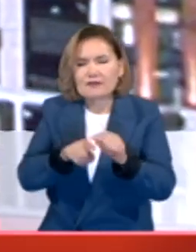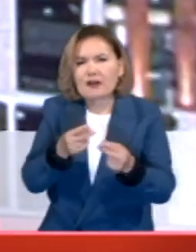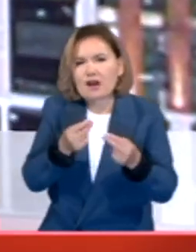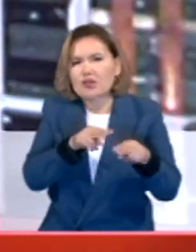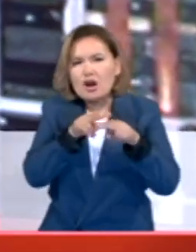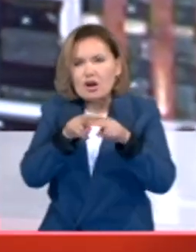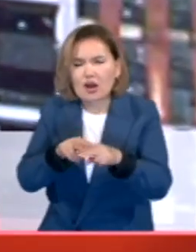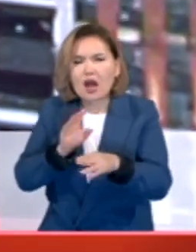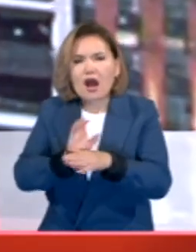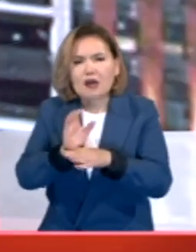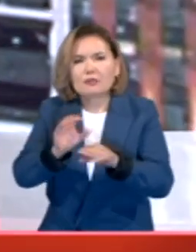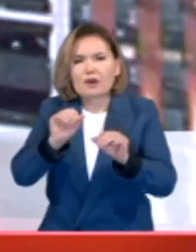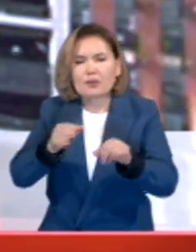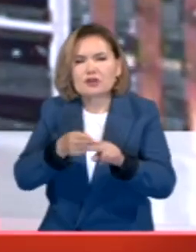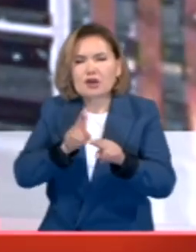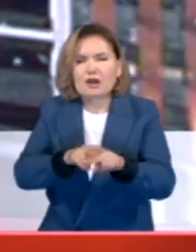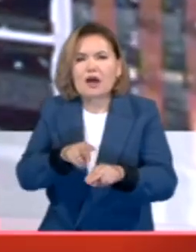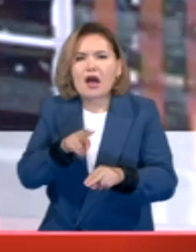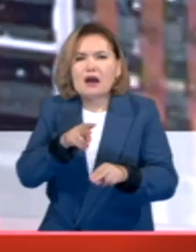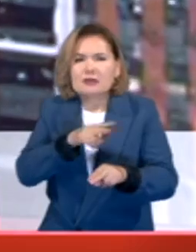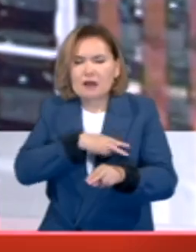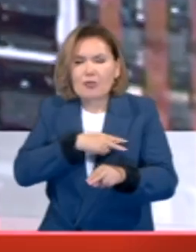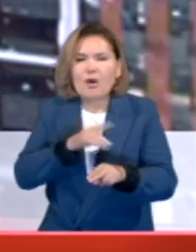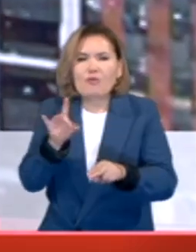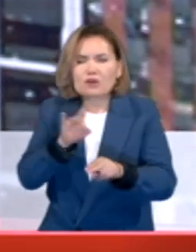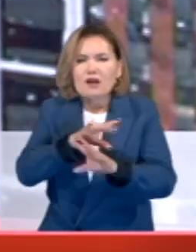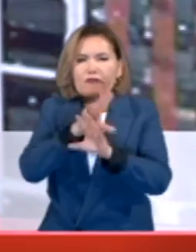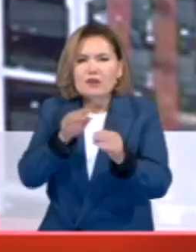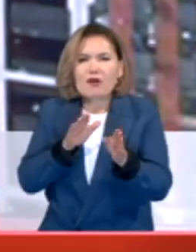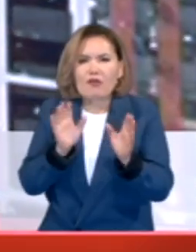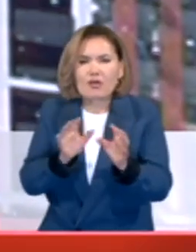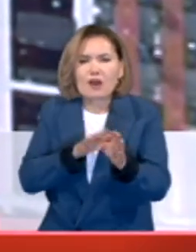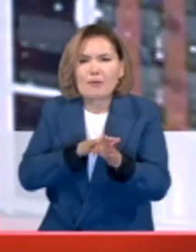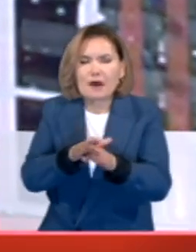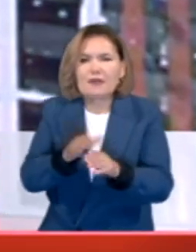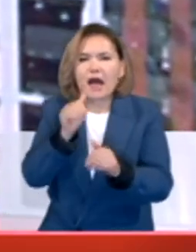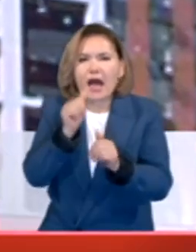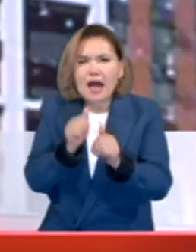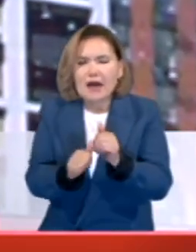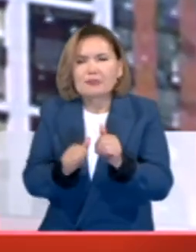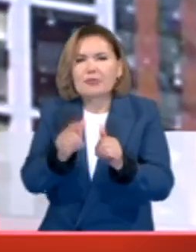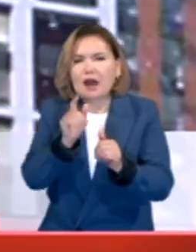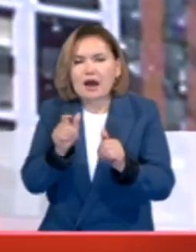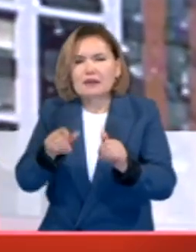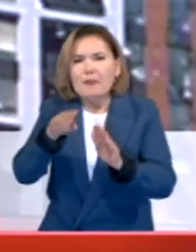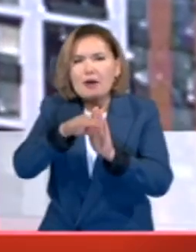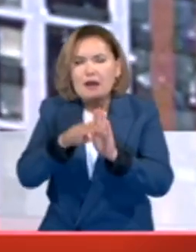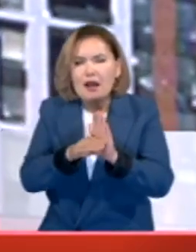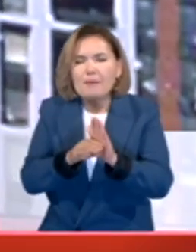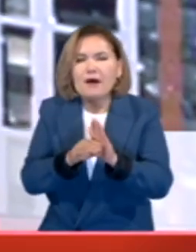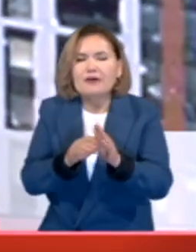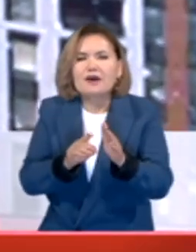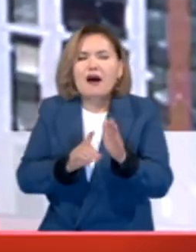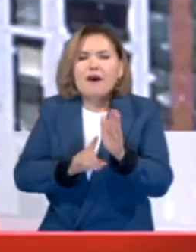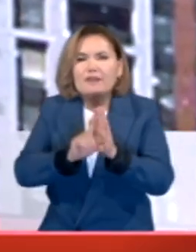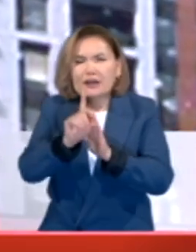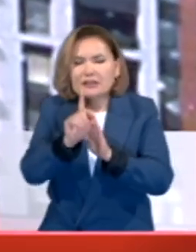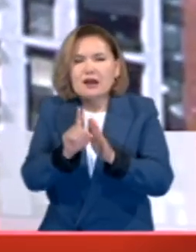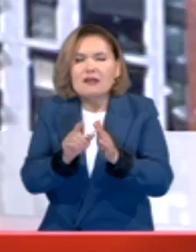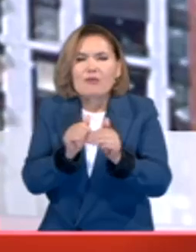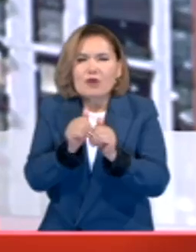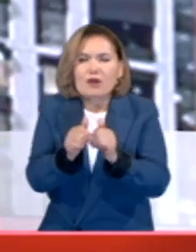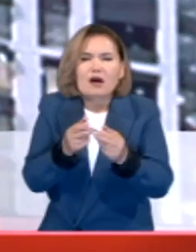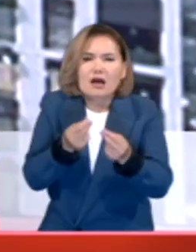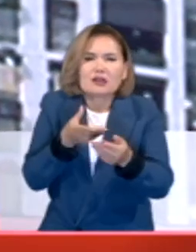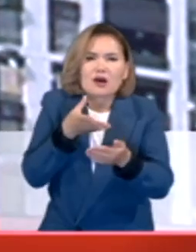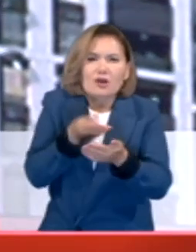жинақталған сомаға берілетін сыйақы мөлшерлемесі де түгел сақталады. Қаражатты кез келген бағдарламаға бастапқы жарна ретінде пайдалануға болады.